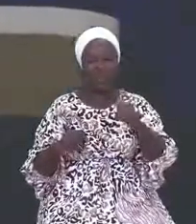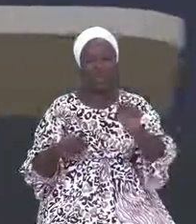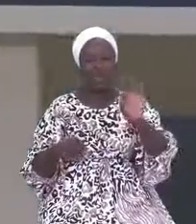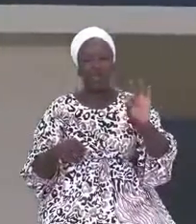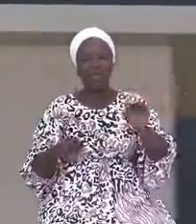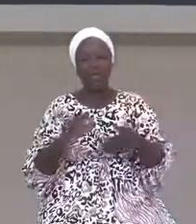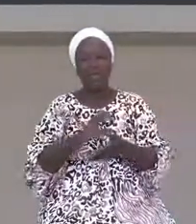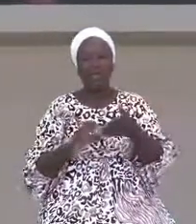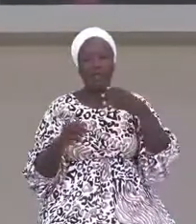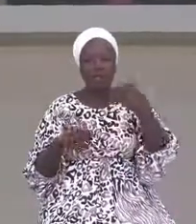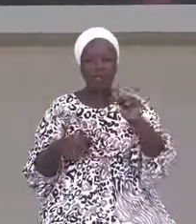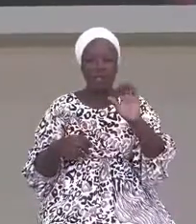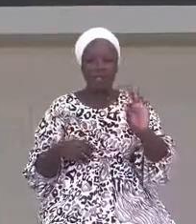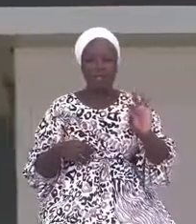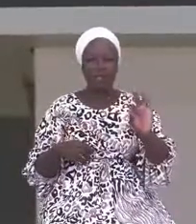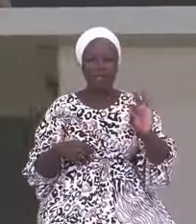Verset 19.